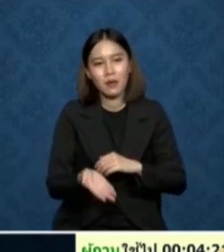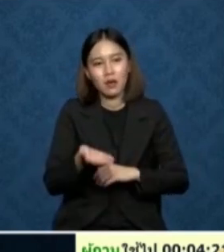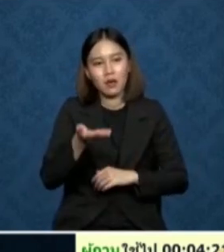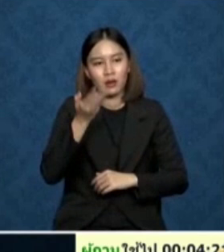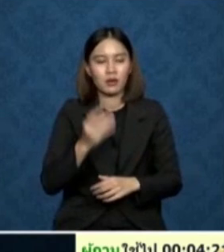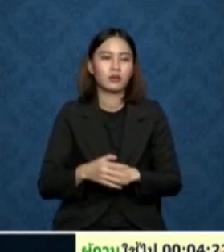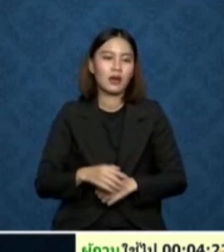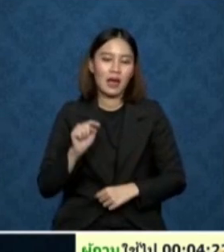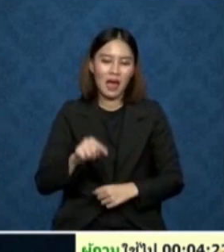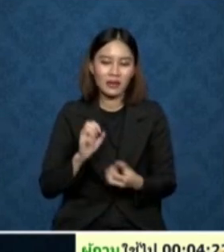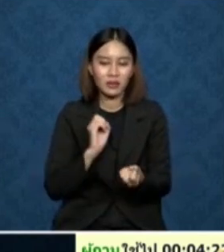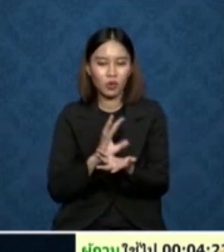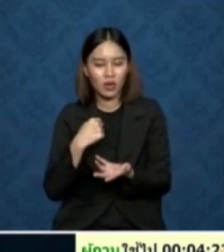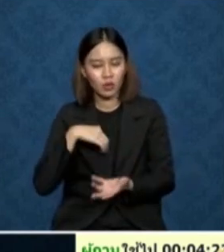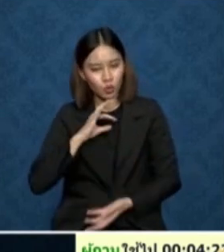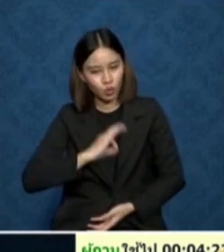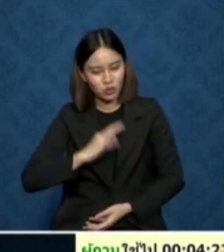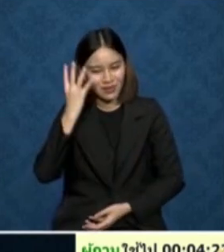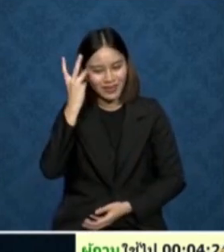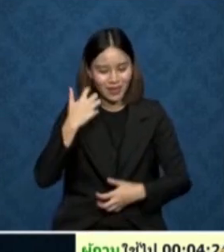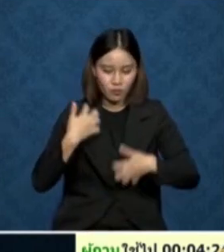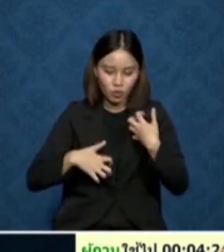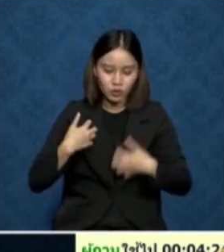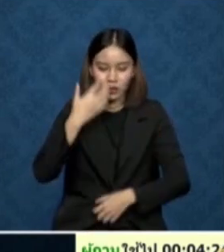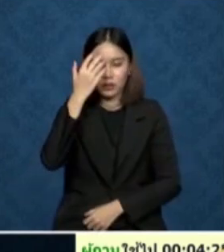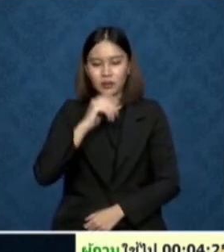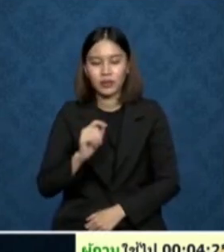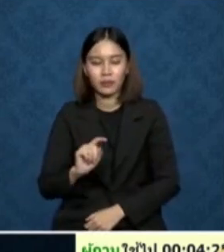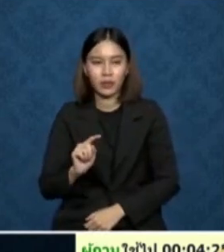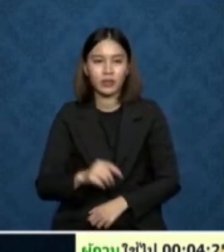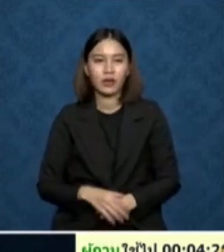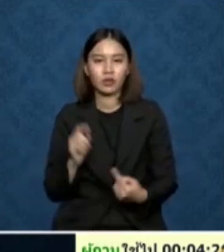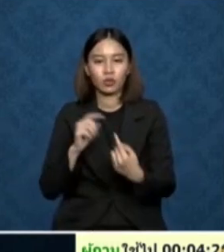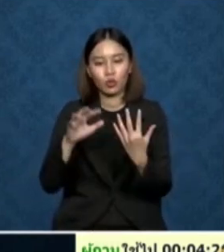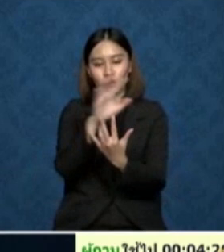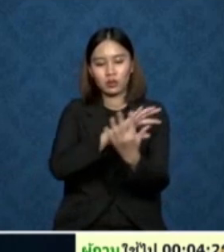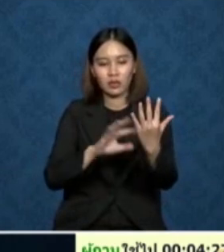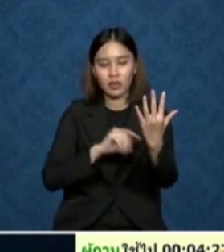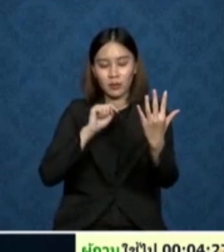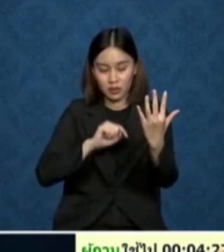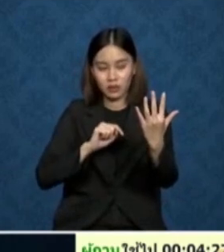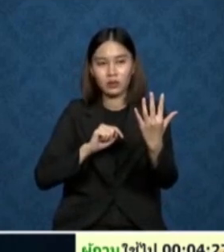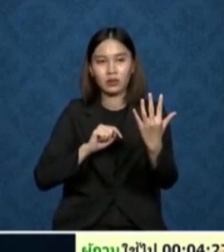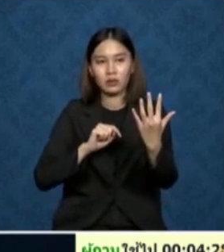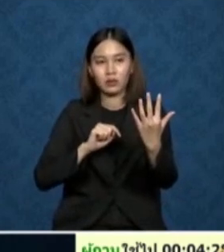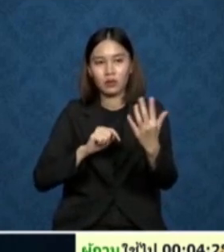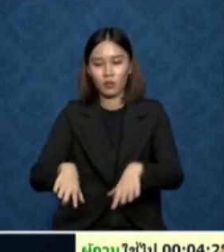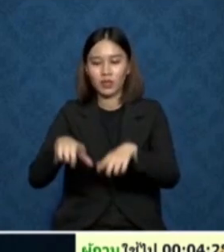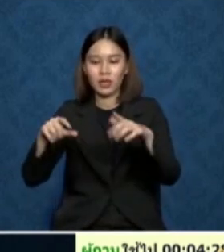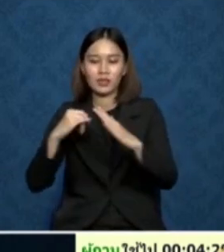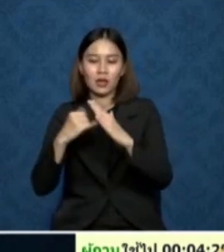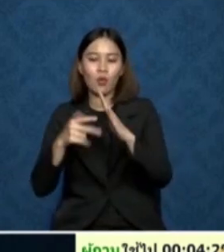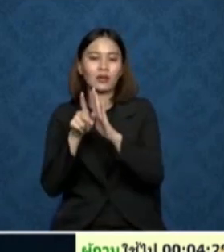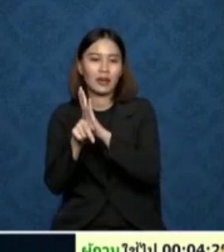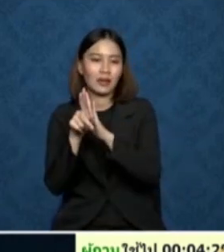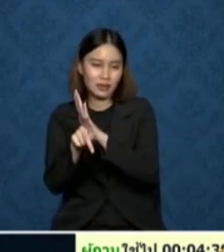งั้ unu บางwlอยั แ Zucker